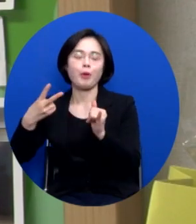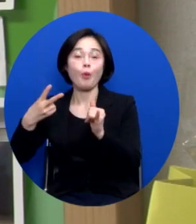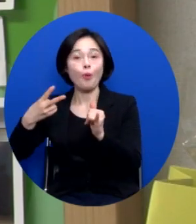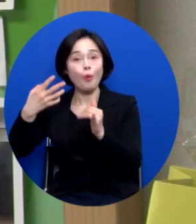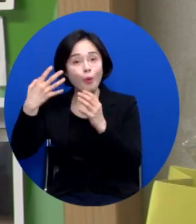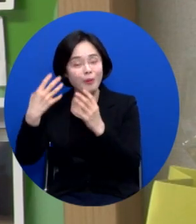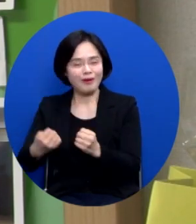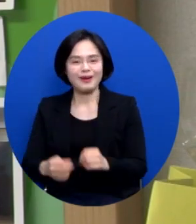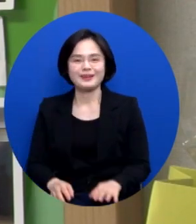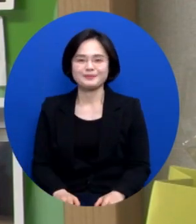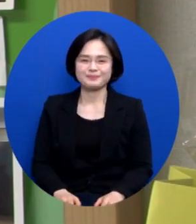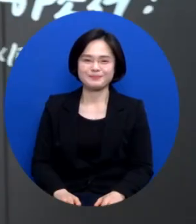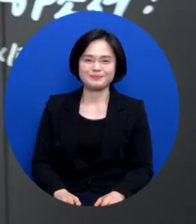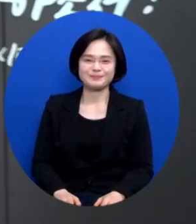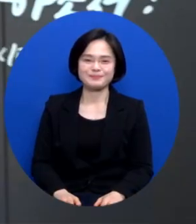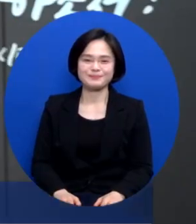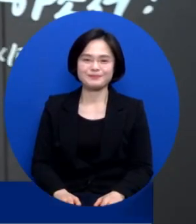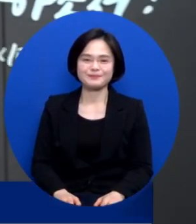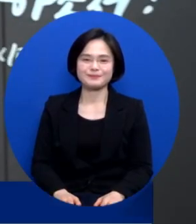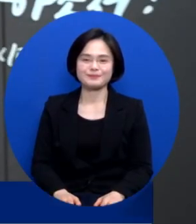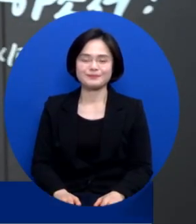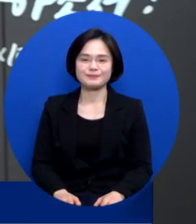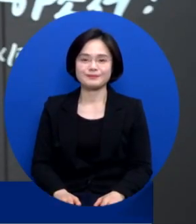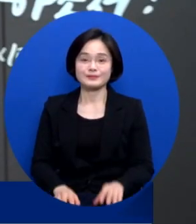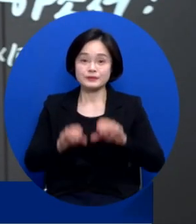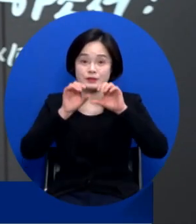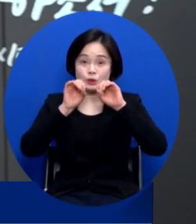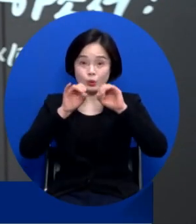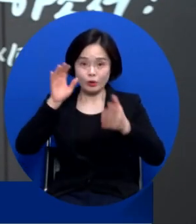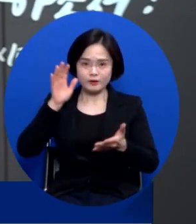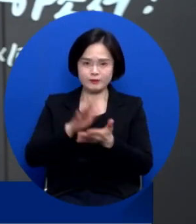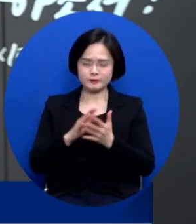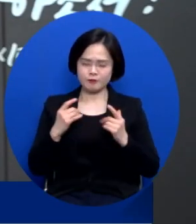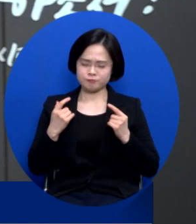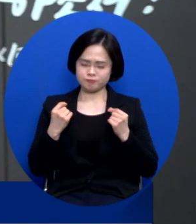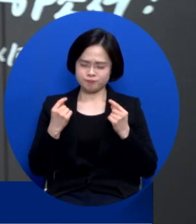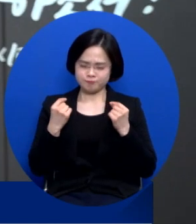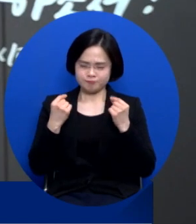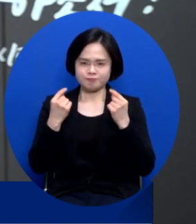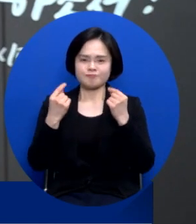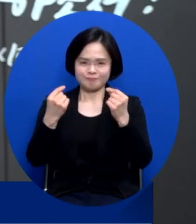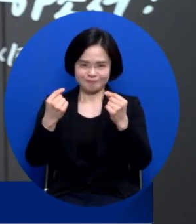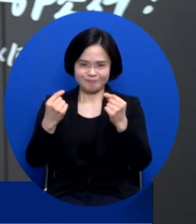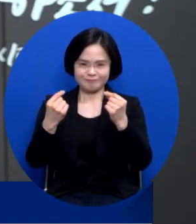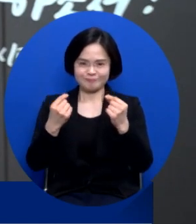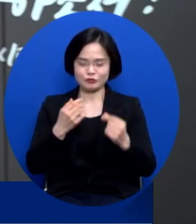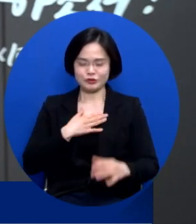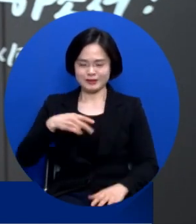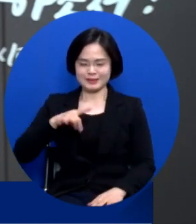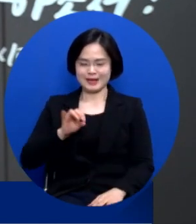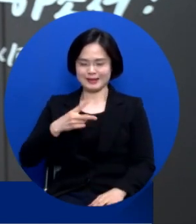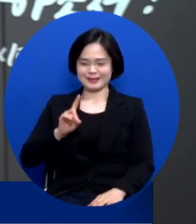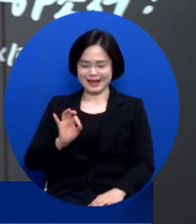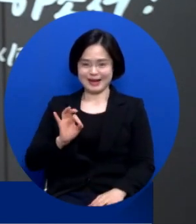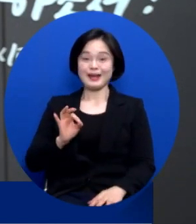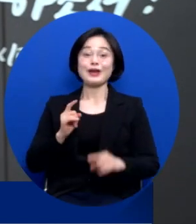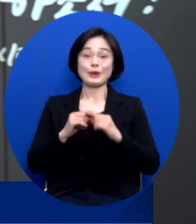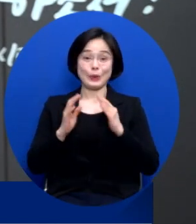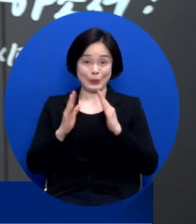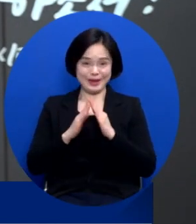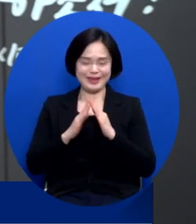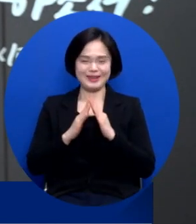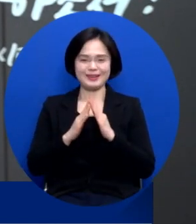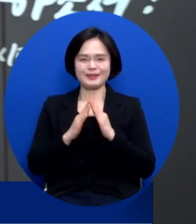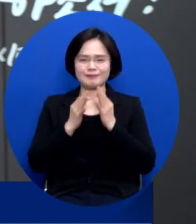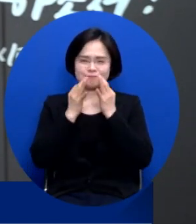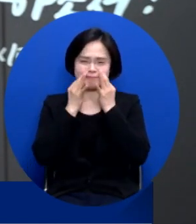성장했습니다. 계속해서 이런 선교의 열정을 가지고 저희 상당교회는 정말 선교에 헌신하고 또 노력을